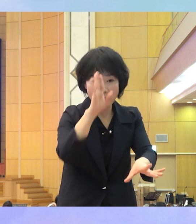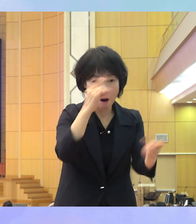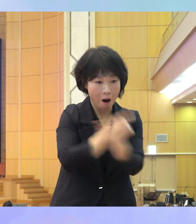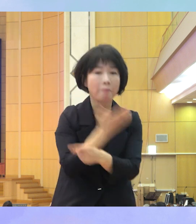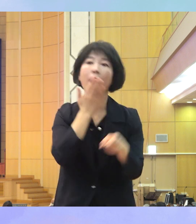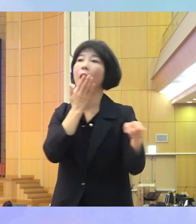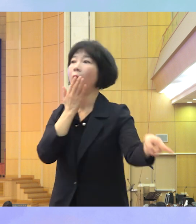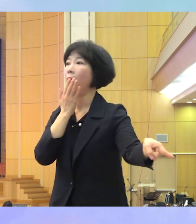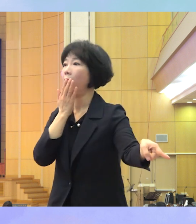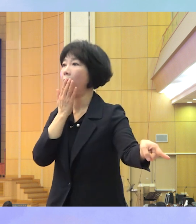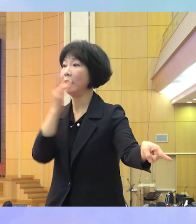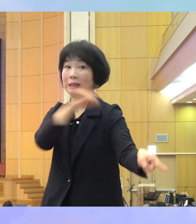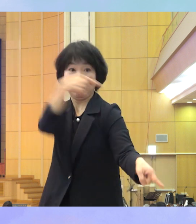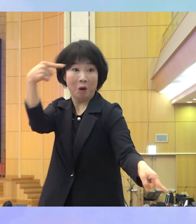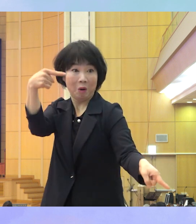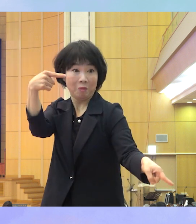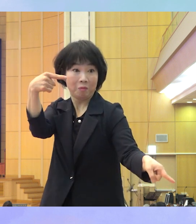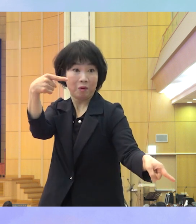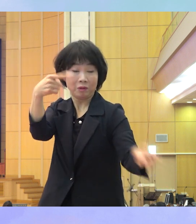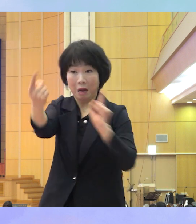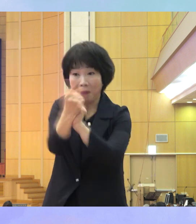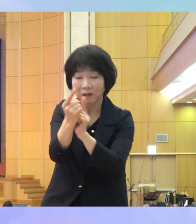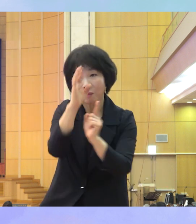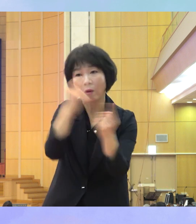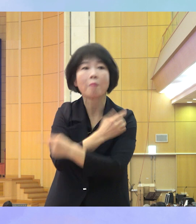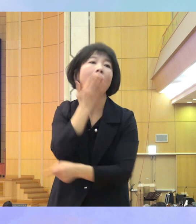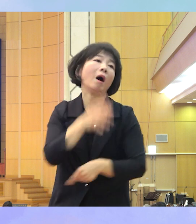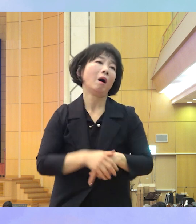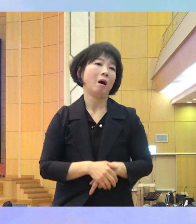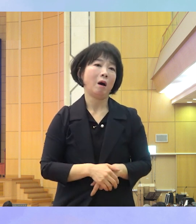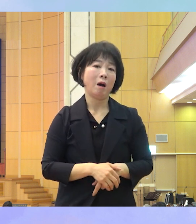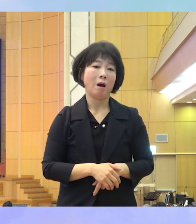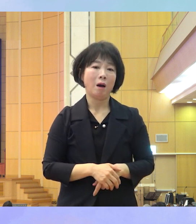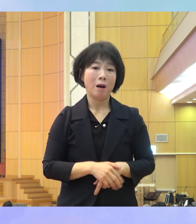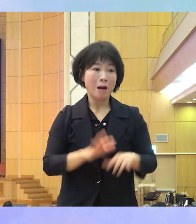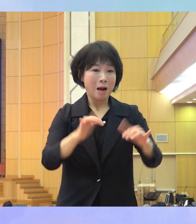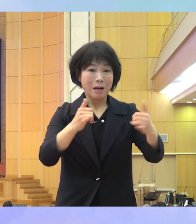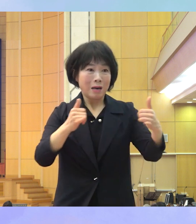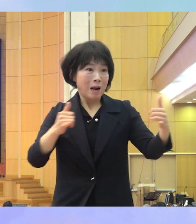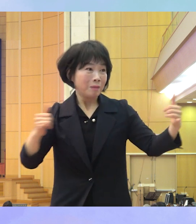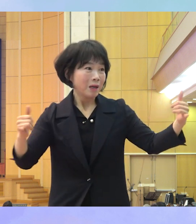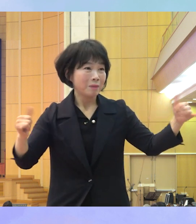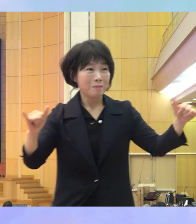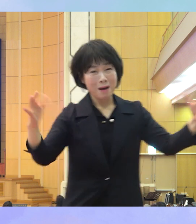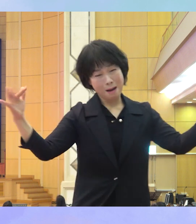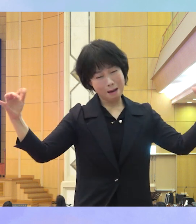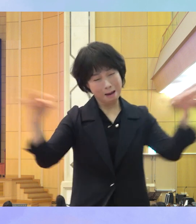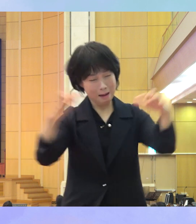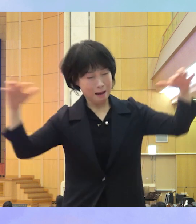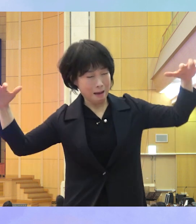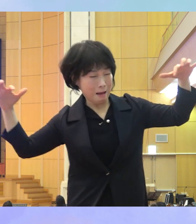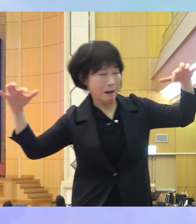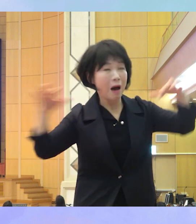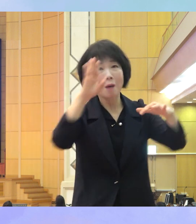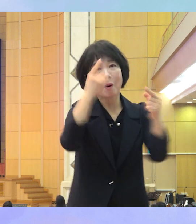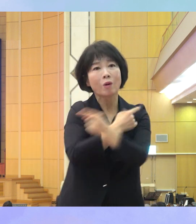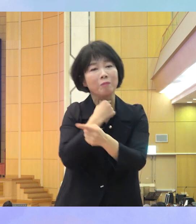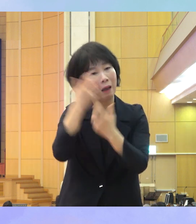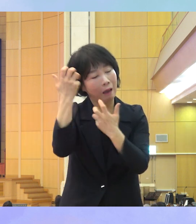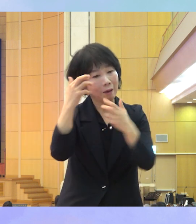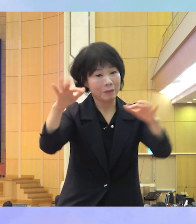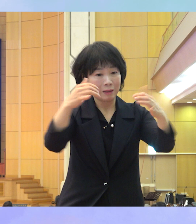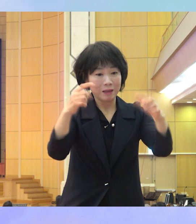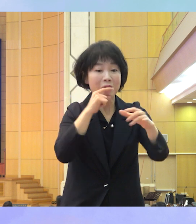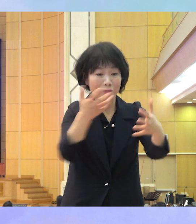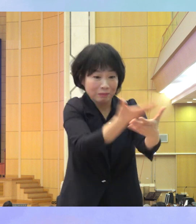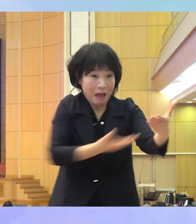병자들이 성전 마당 베데스다 연못가에 어마어마한 사람들이 몰려서 앉아있고 누워있고 막